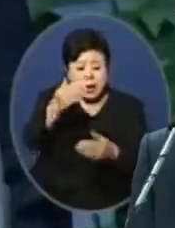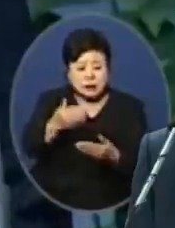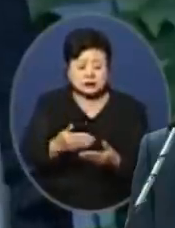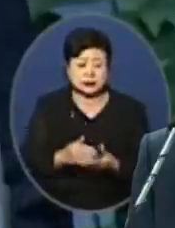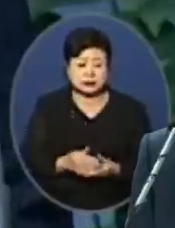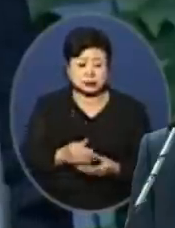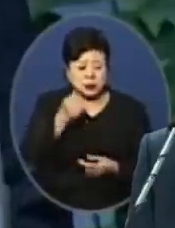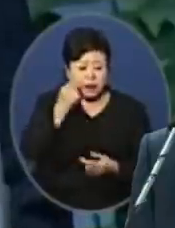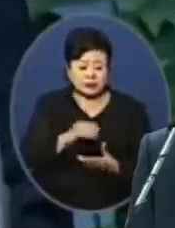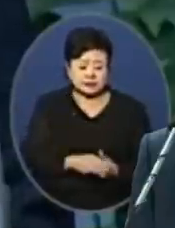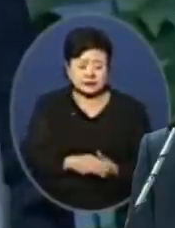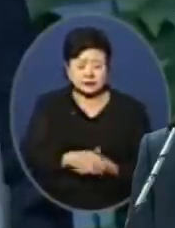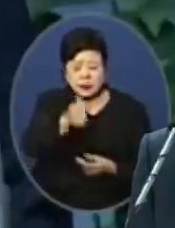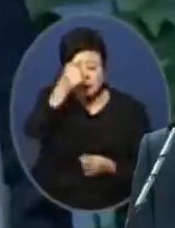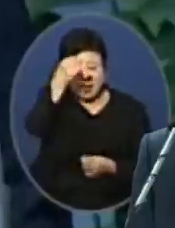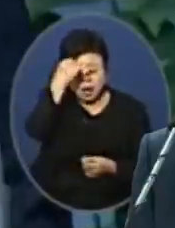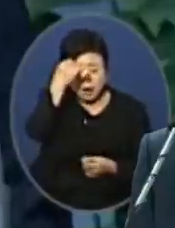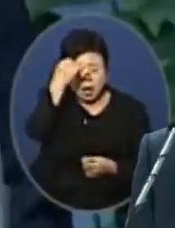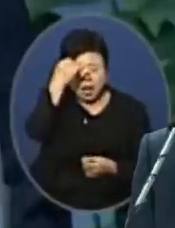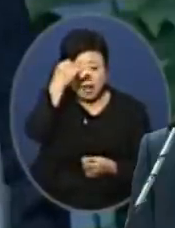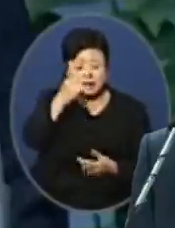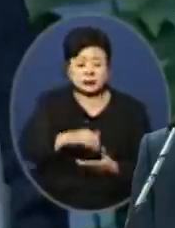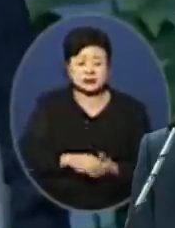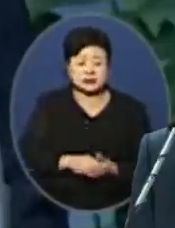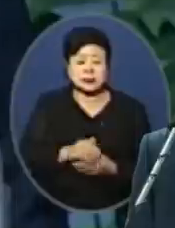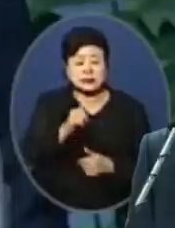없어요. 아담과 하와의